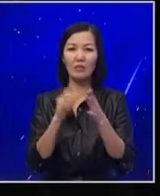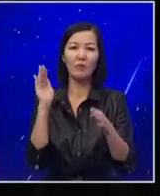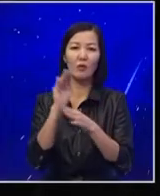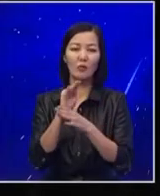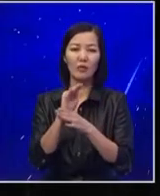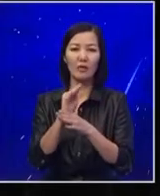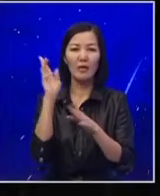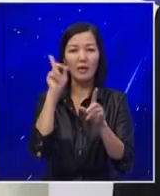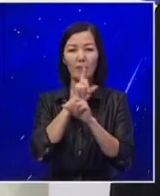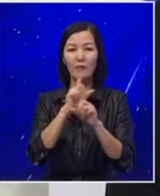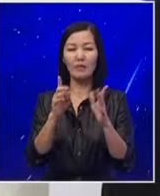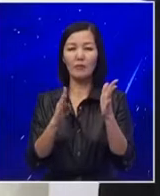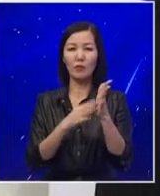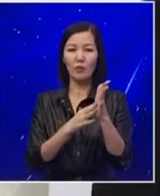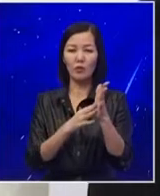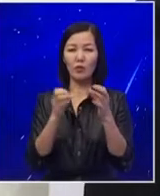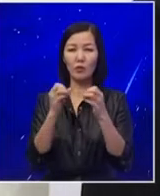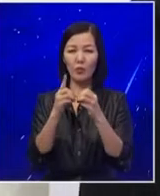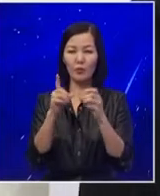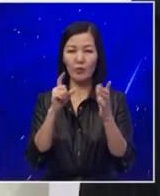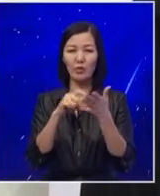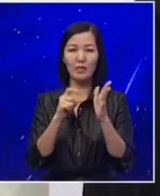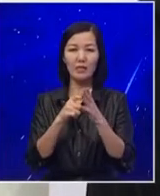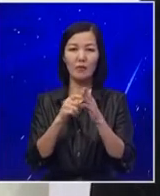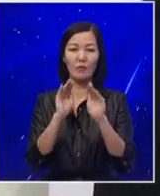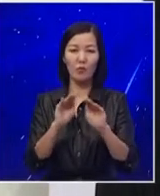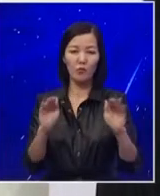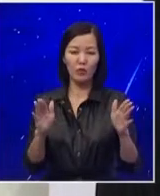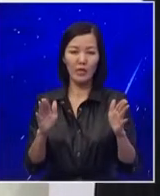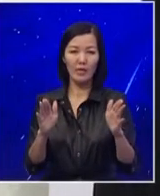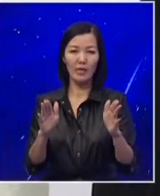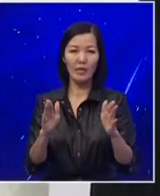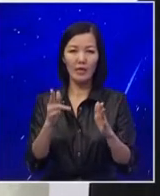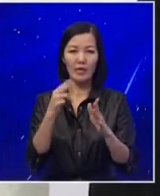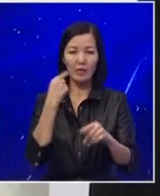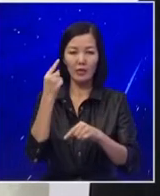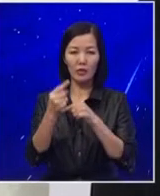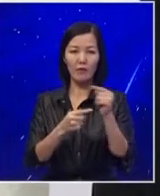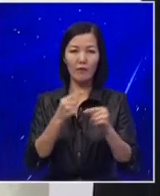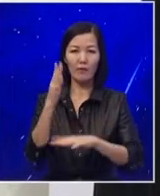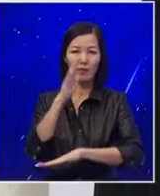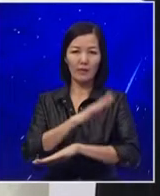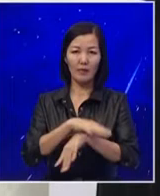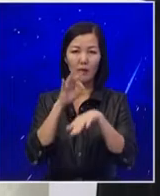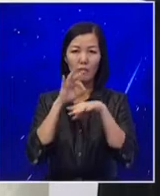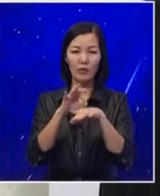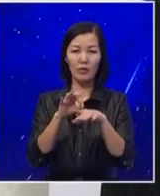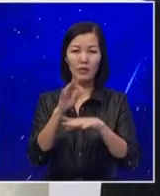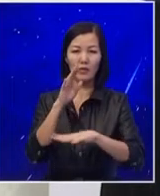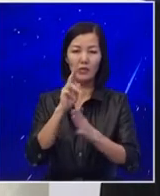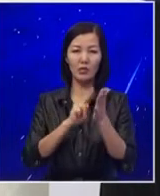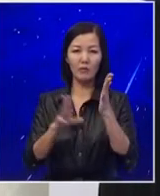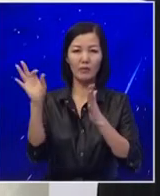Мектеп бітіретін 9-ші және 11-ші сынып оқушылары, яғни дәстүрлі форматта пәндердің 70% оқи